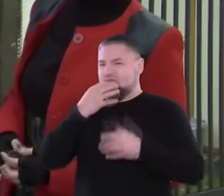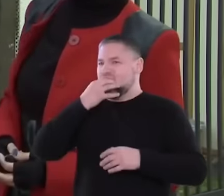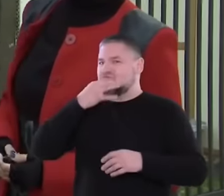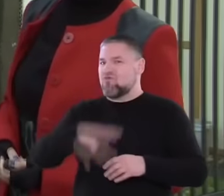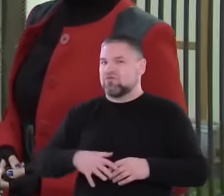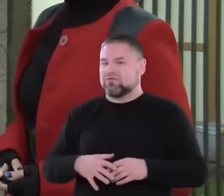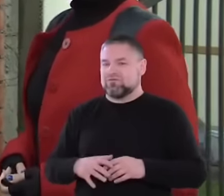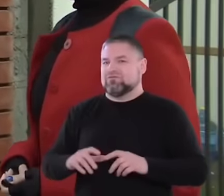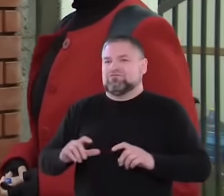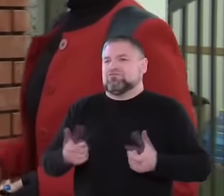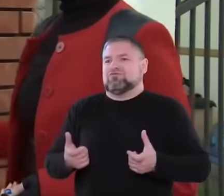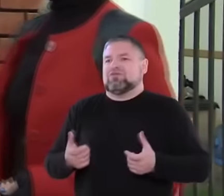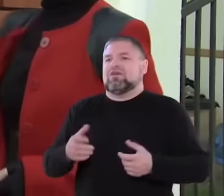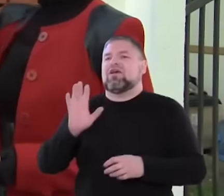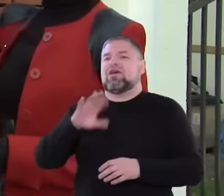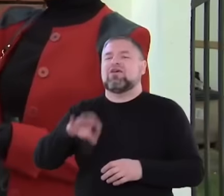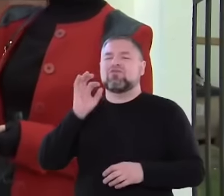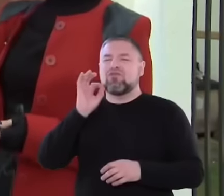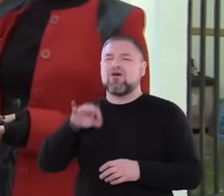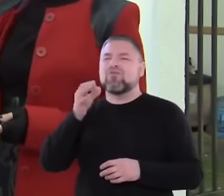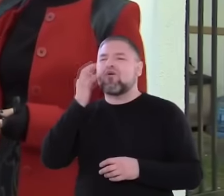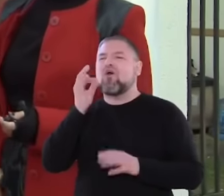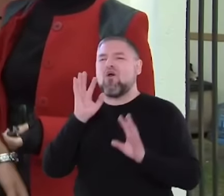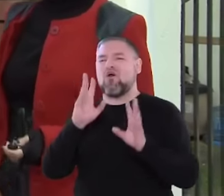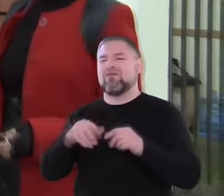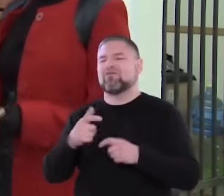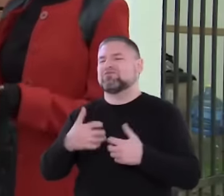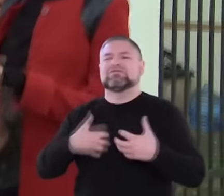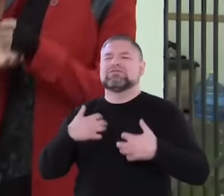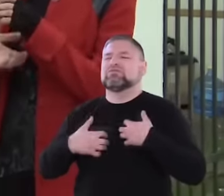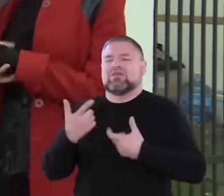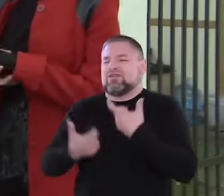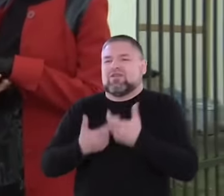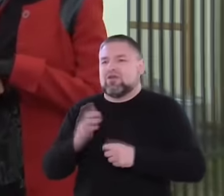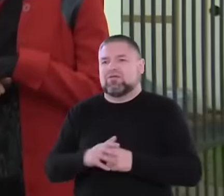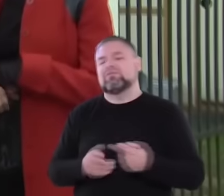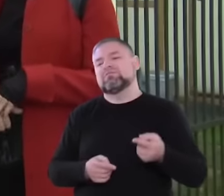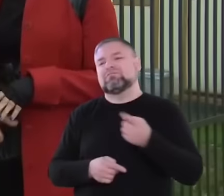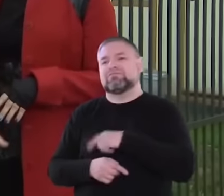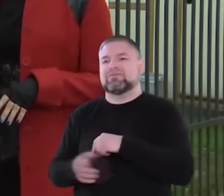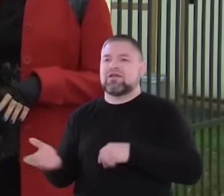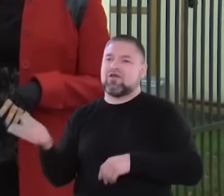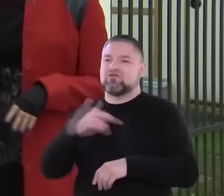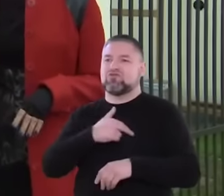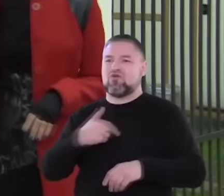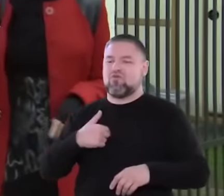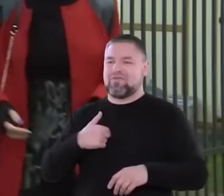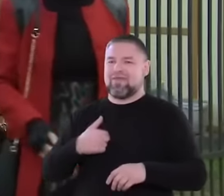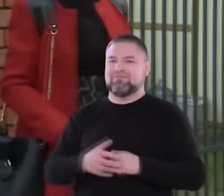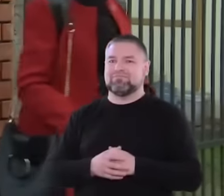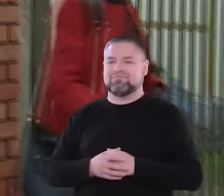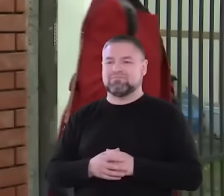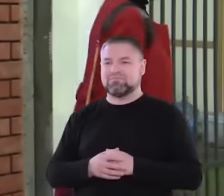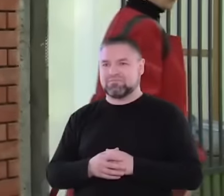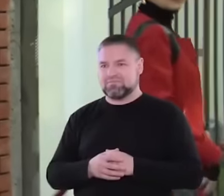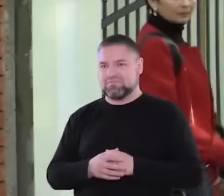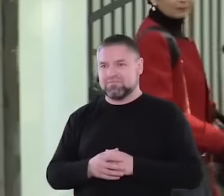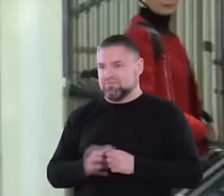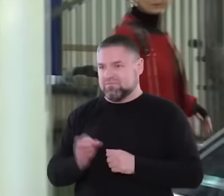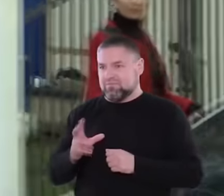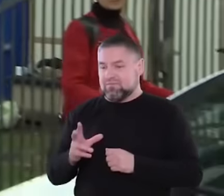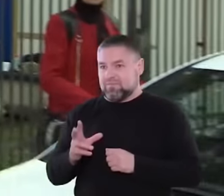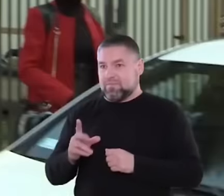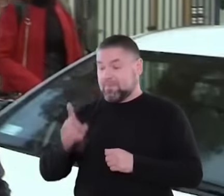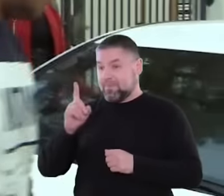No i co z tego? No i dobra, kotek. Nie dąsaj się już. Wsiadaj, jedziemy do mnie, okej? Okej.